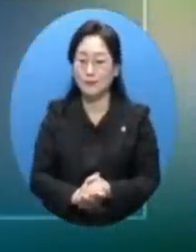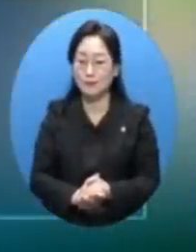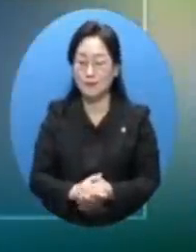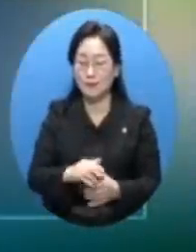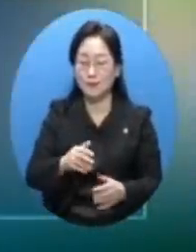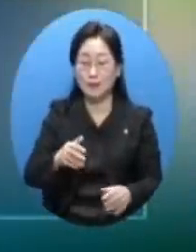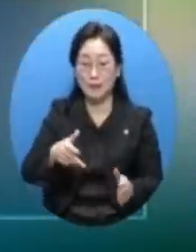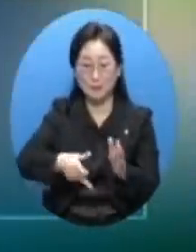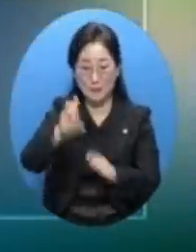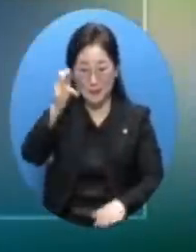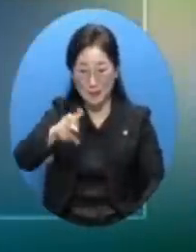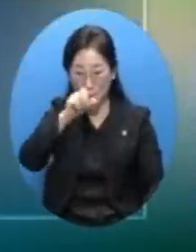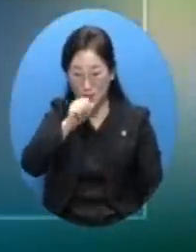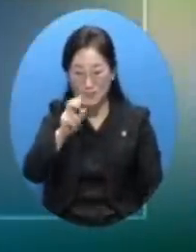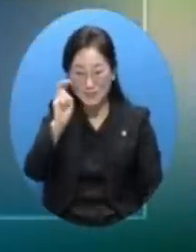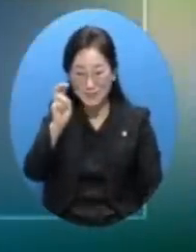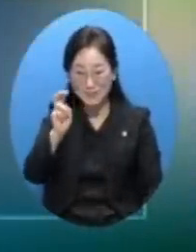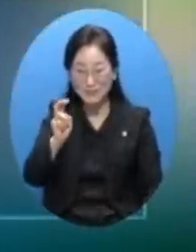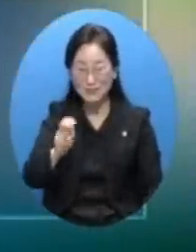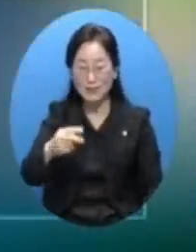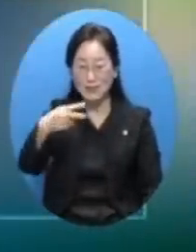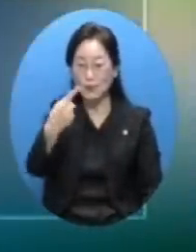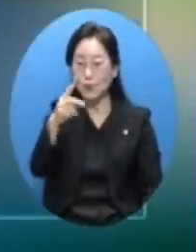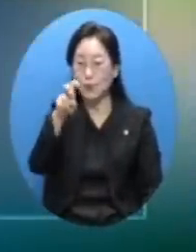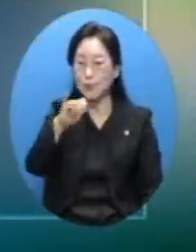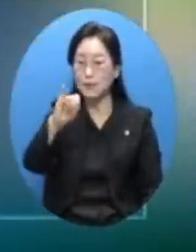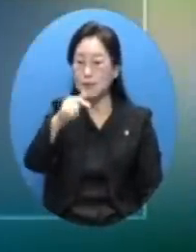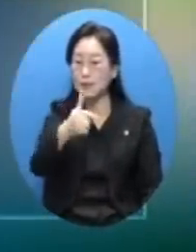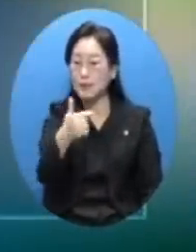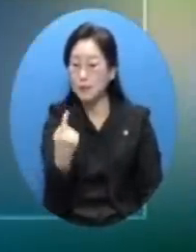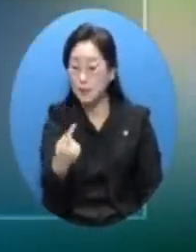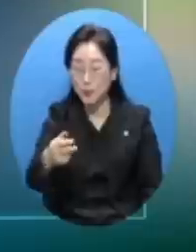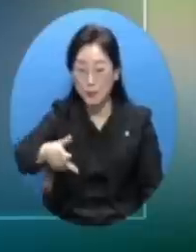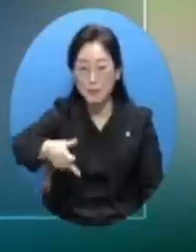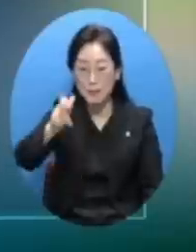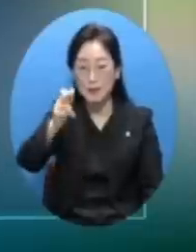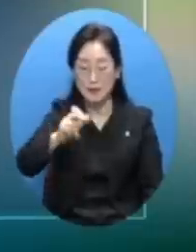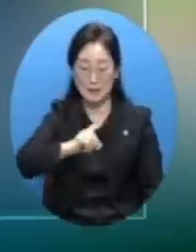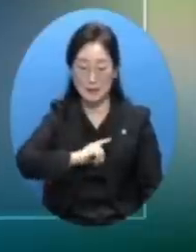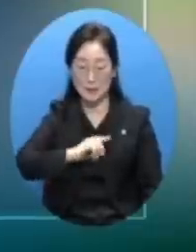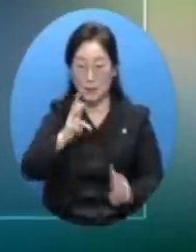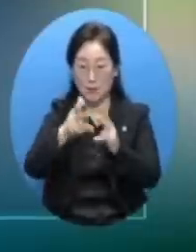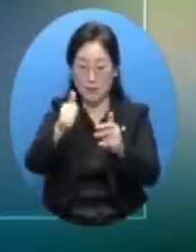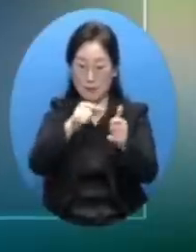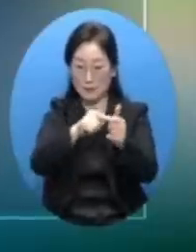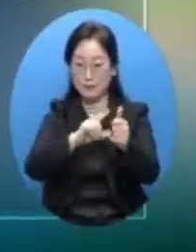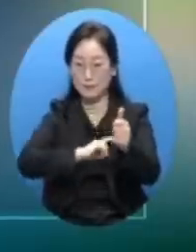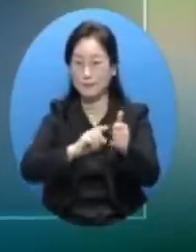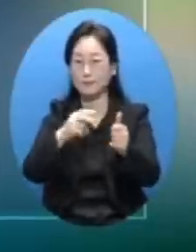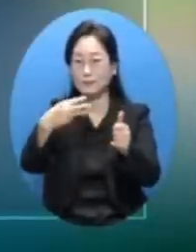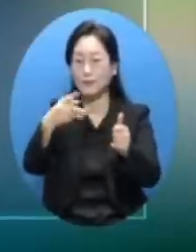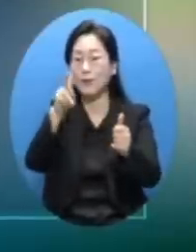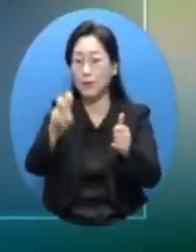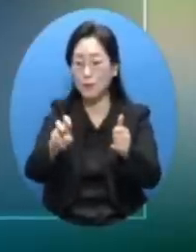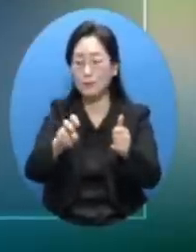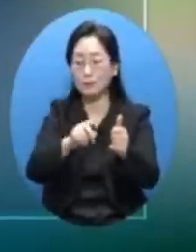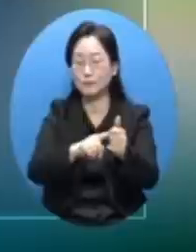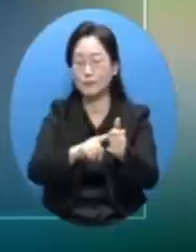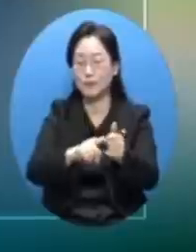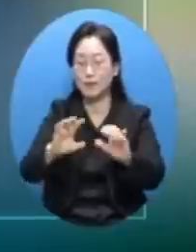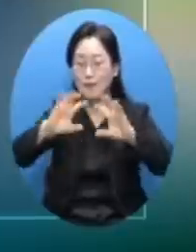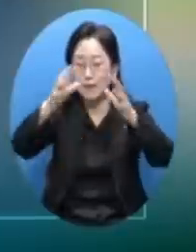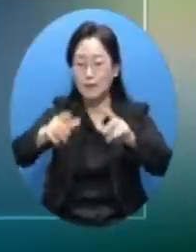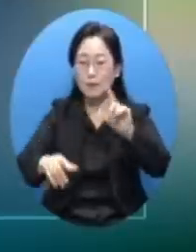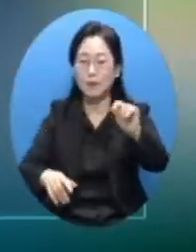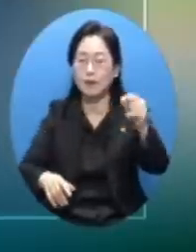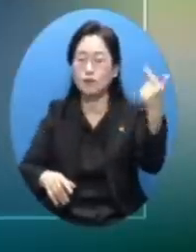피자 좋아하는 분이 많이 있는 줄 아시는데 도미노 피자의 톰 만화헨을 소개해드리기 원합니다. 전 세계 16,000개가 넘는